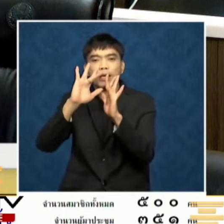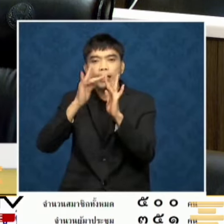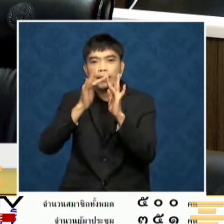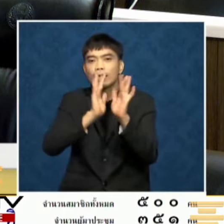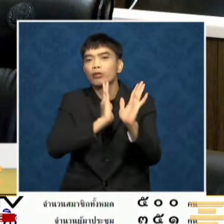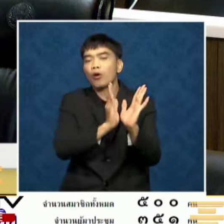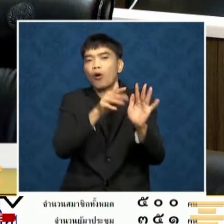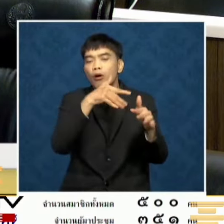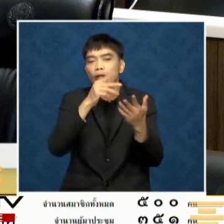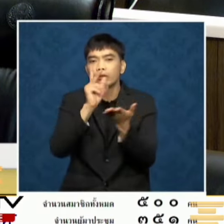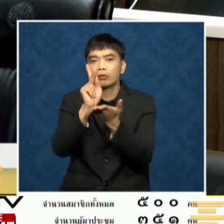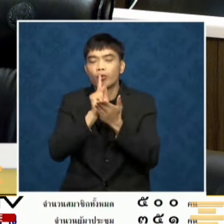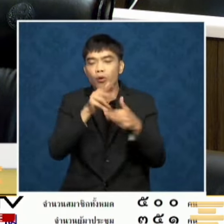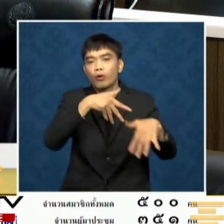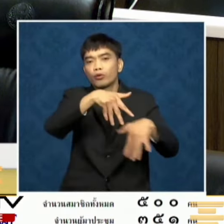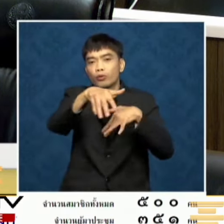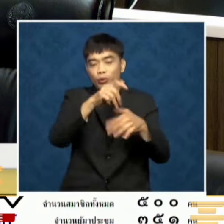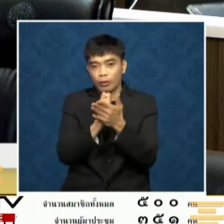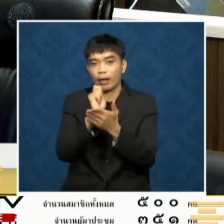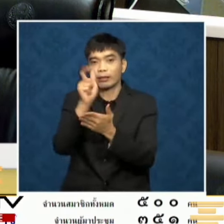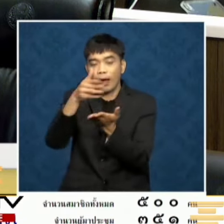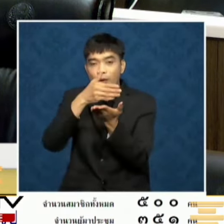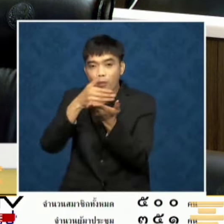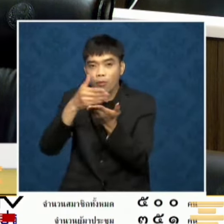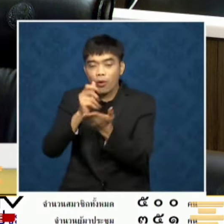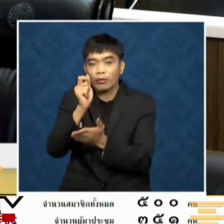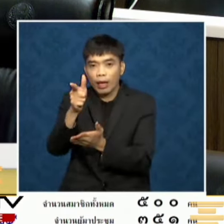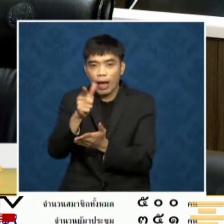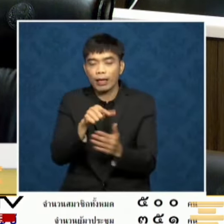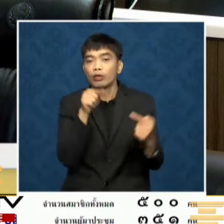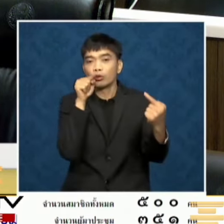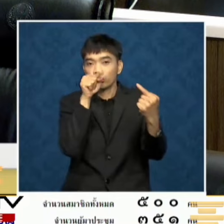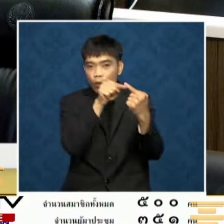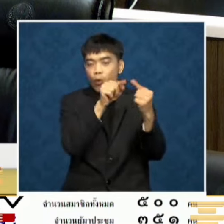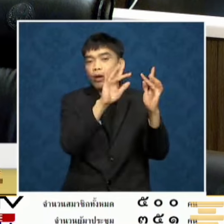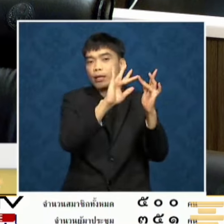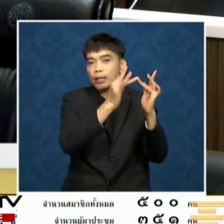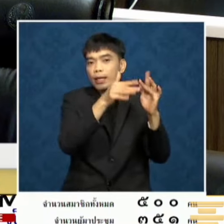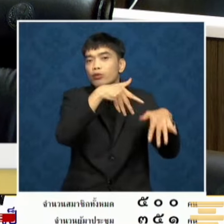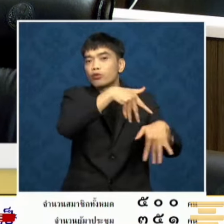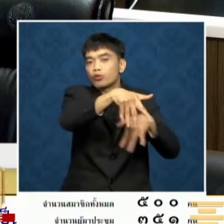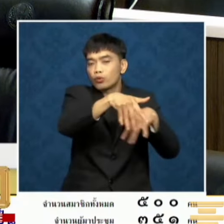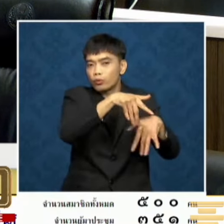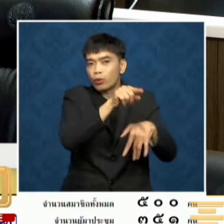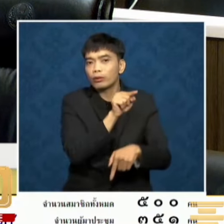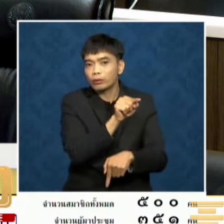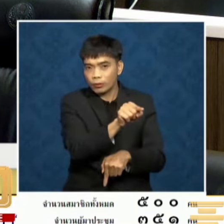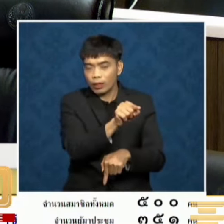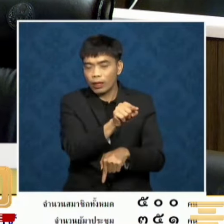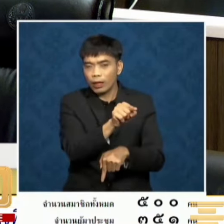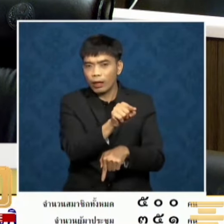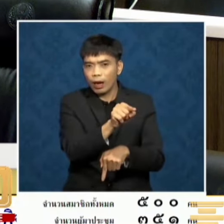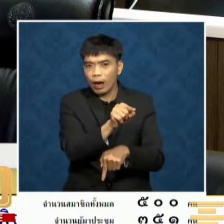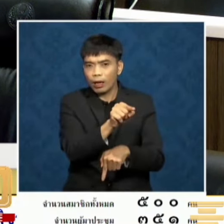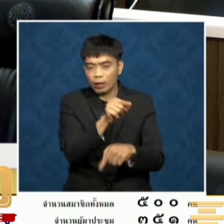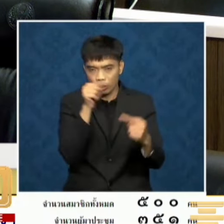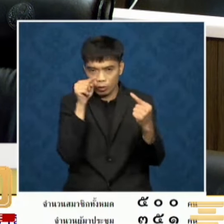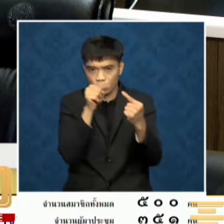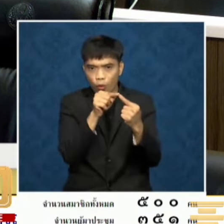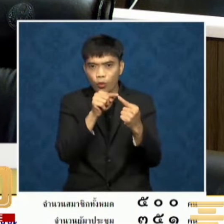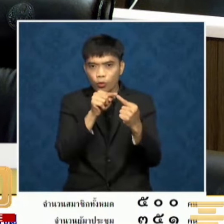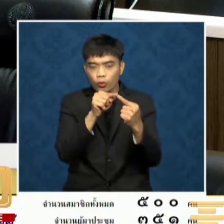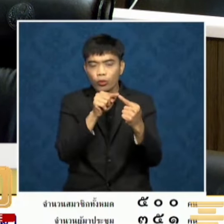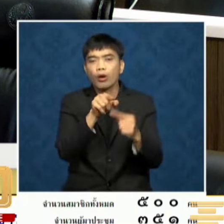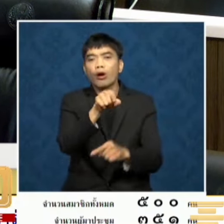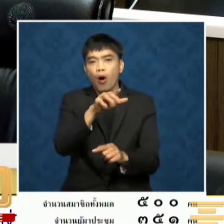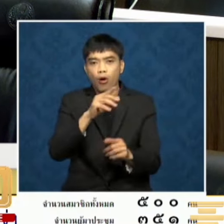สงค์โครงการเน็ตประชารัฐเนี่ยเข้าเงื่อนไขโดยตรงของค่ายูโซตรงๆท่านปล่อยผ่านไปได้ยังไงในเมื่อการพิจารณางบประมา